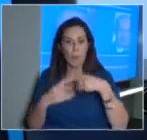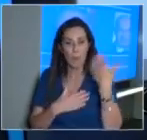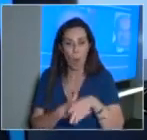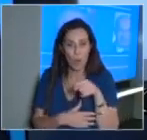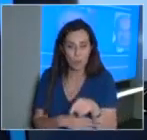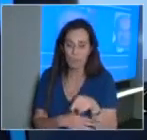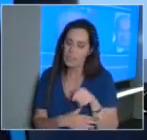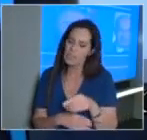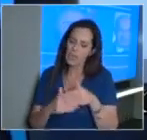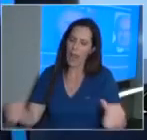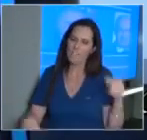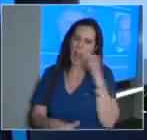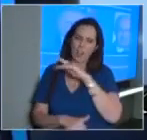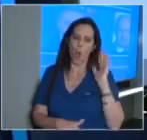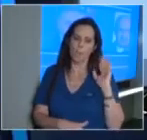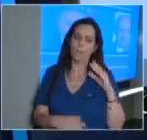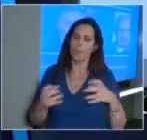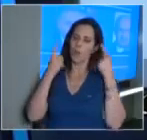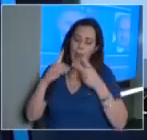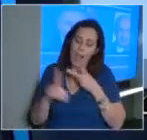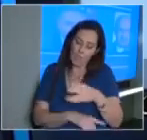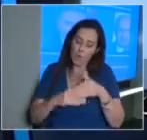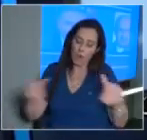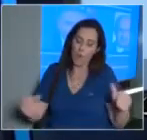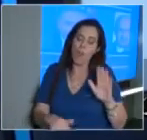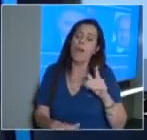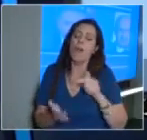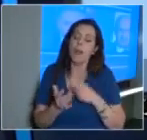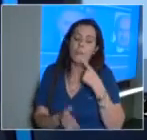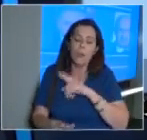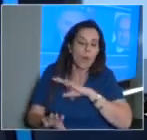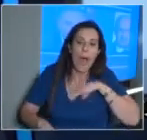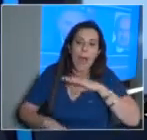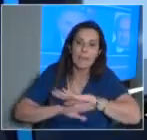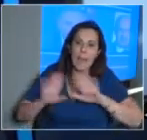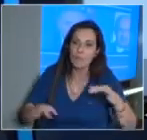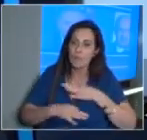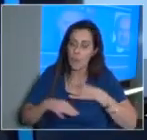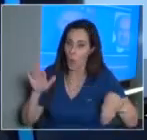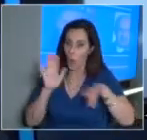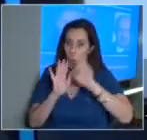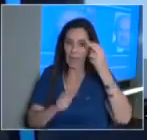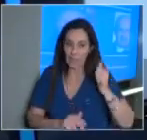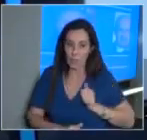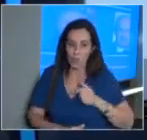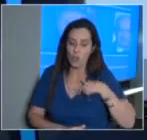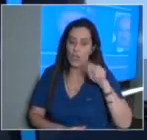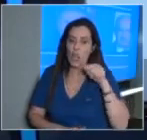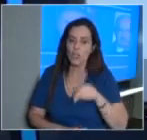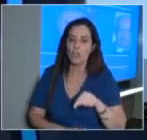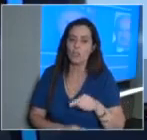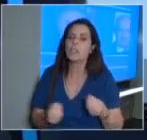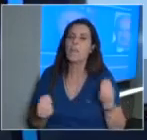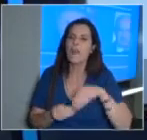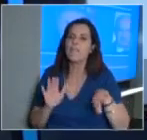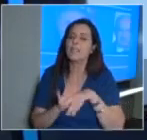האחרונים, זה קו אדום. פה מפלגות חרדיות עוברות את הקו הזה, ולכן אנחנו אמרנו עד כאן. מבחינתנו חוק הגיוס שאני מחזיק פה, זה